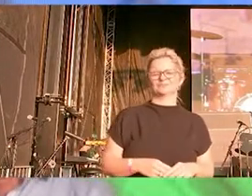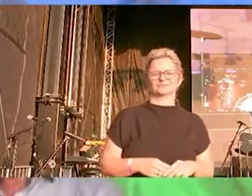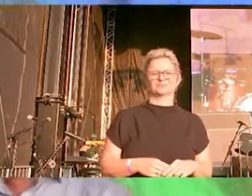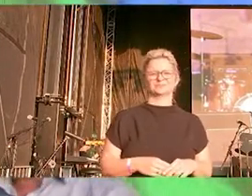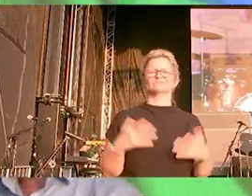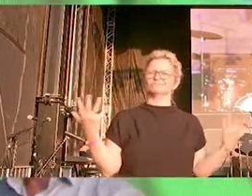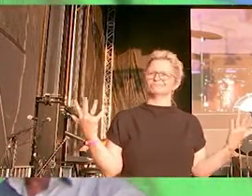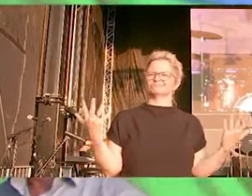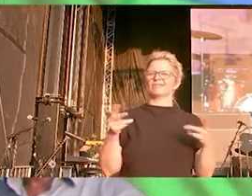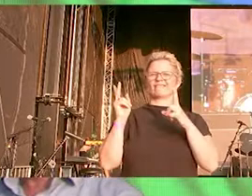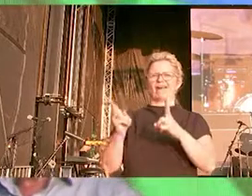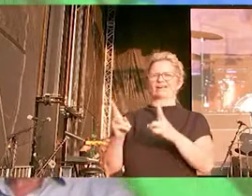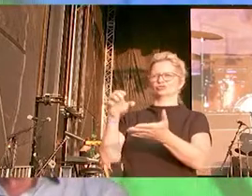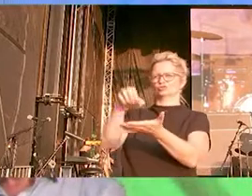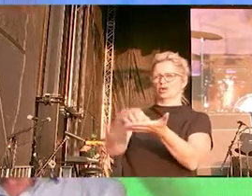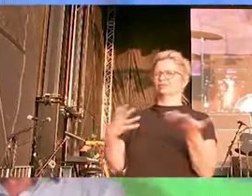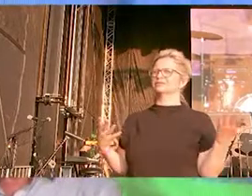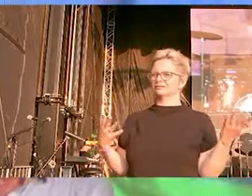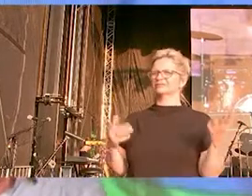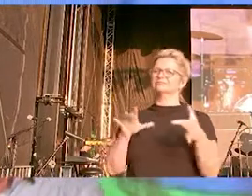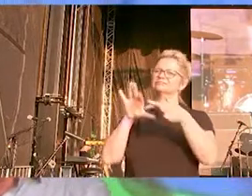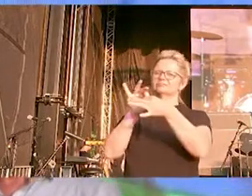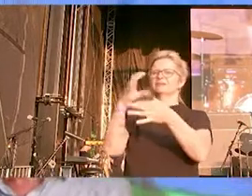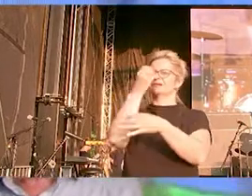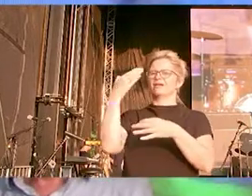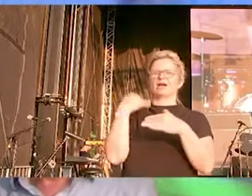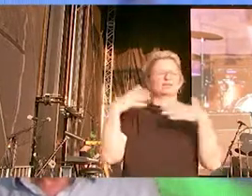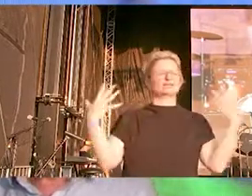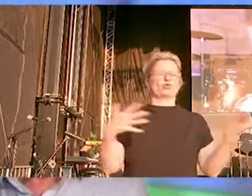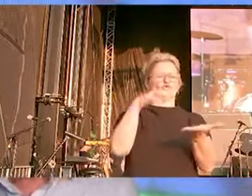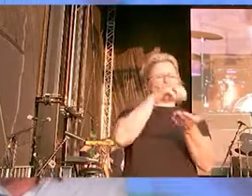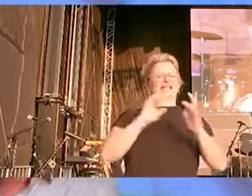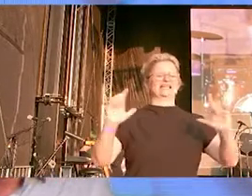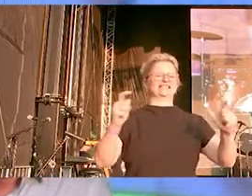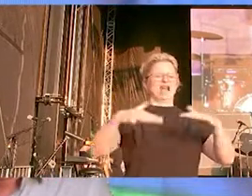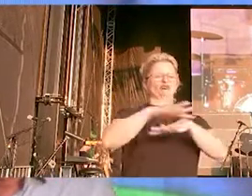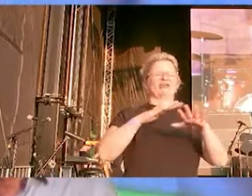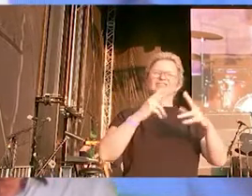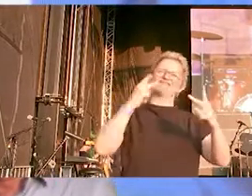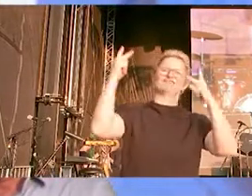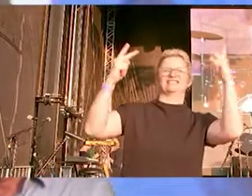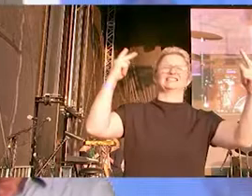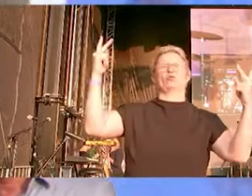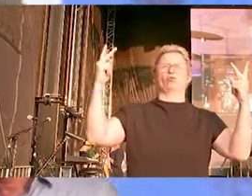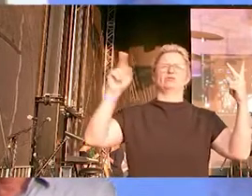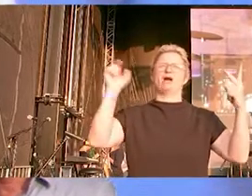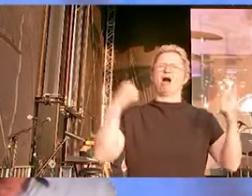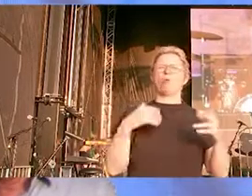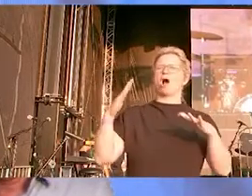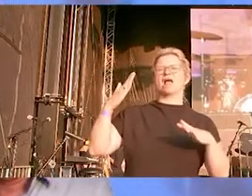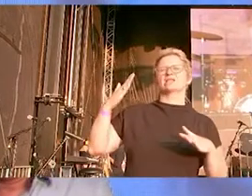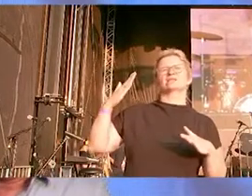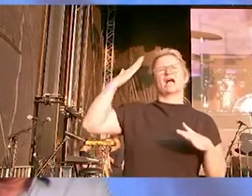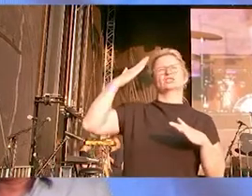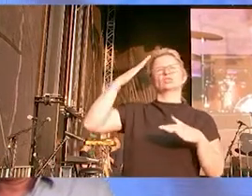Recht auf Stadt und Never Mind the Papers sind die Vision einer städtischen Gesellschaft, die keine nationale Zugehörigkeit